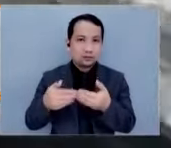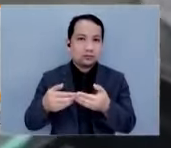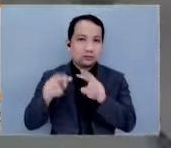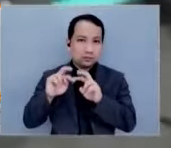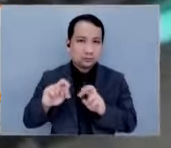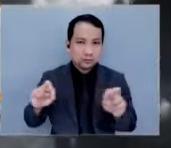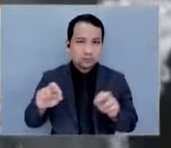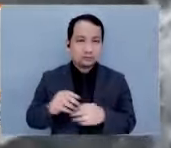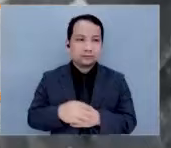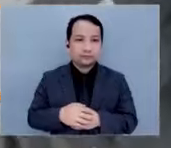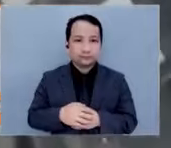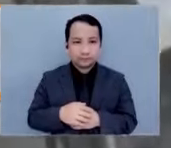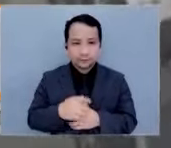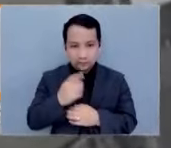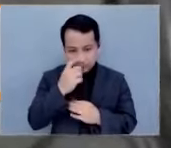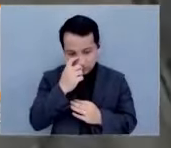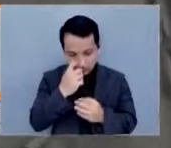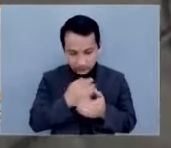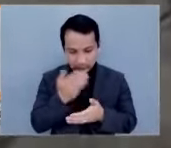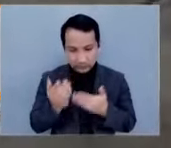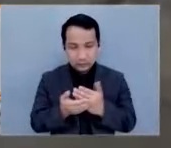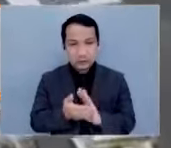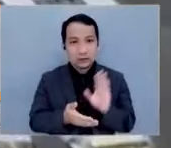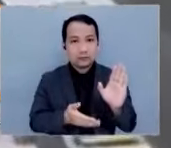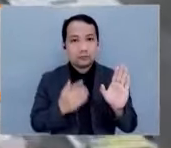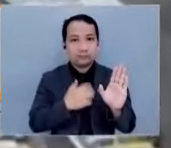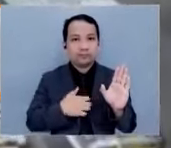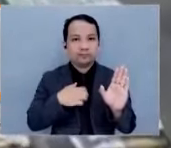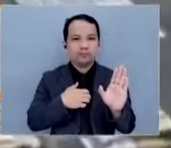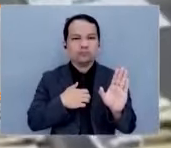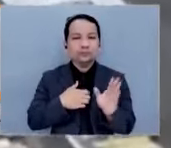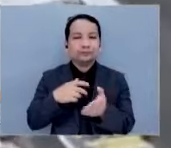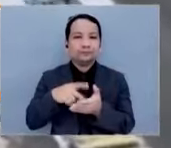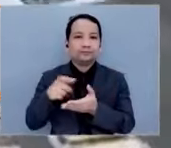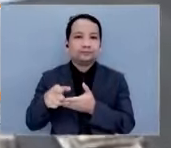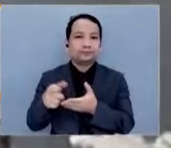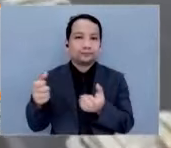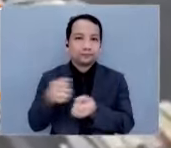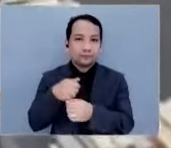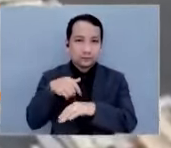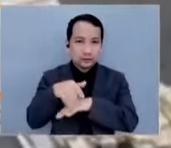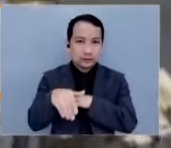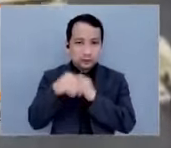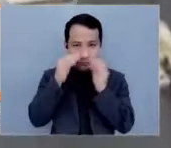investigasyon. Pero nagsampan na raw sila ng reklamo sa mga sangkot sa pagpapadala ng droga.